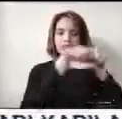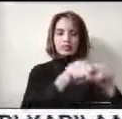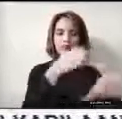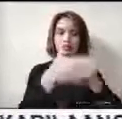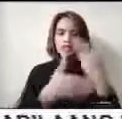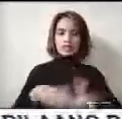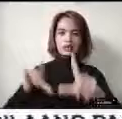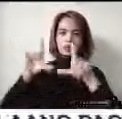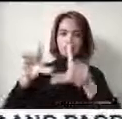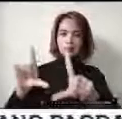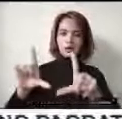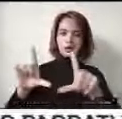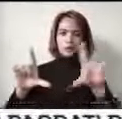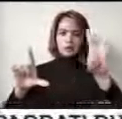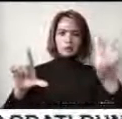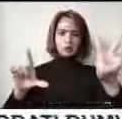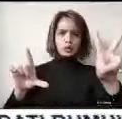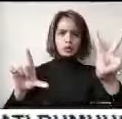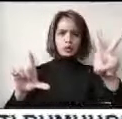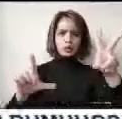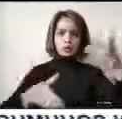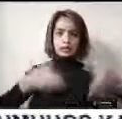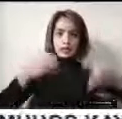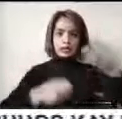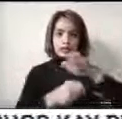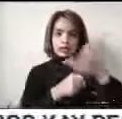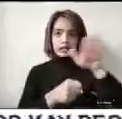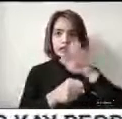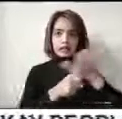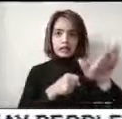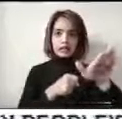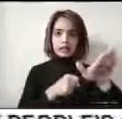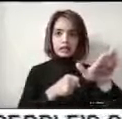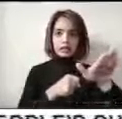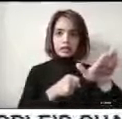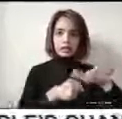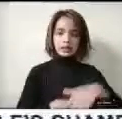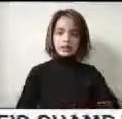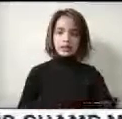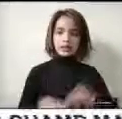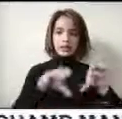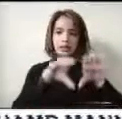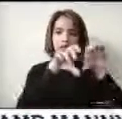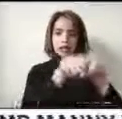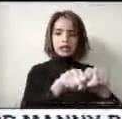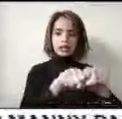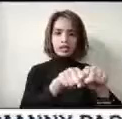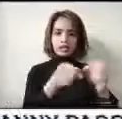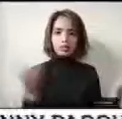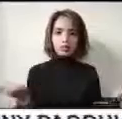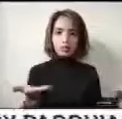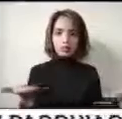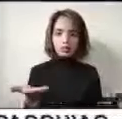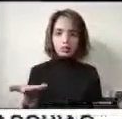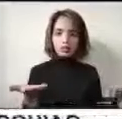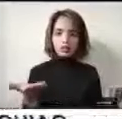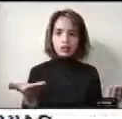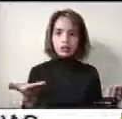ang apat na sachet ng hinihinalang shabu na may timbang na 15 grams at tinataya nagkakahalaga ng mahigit